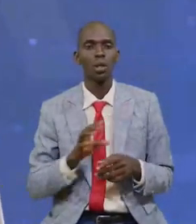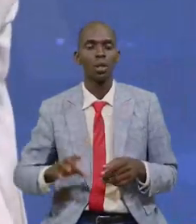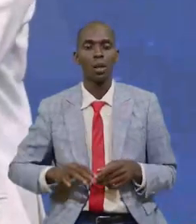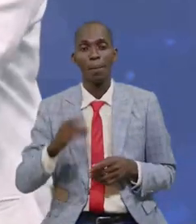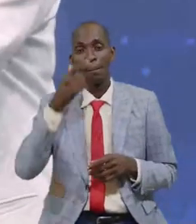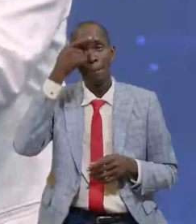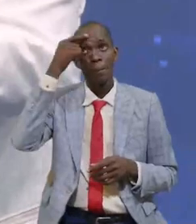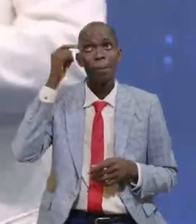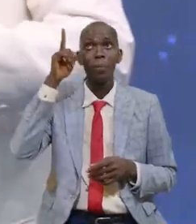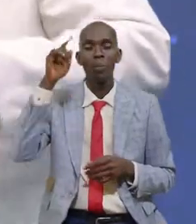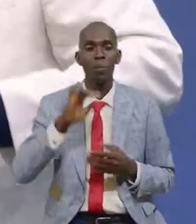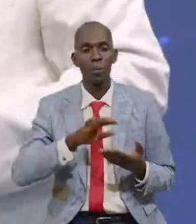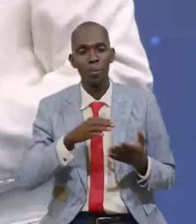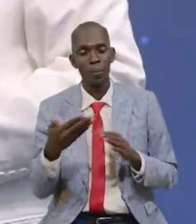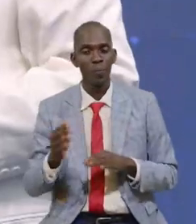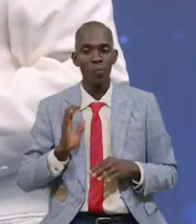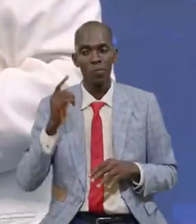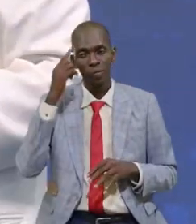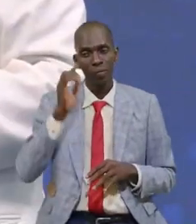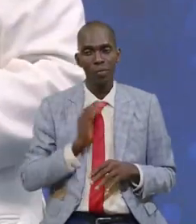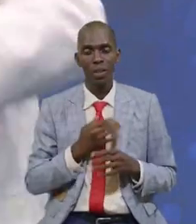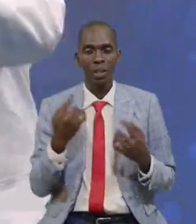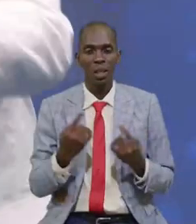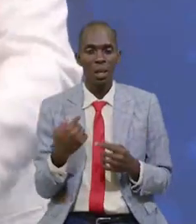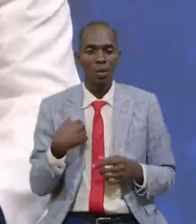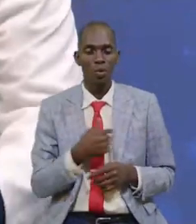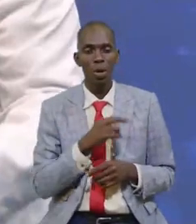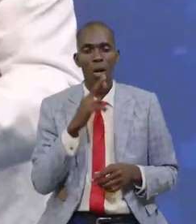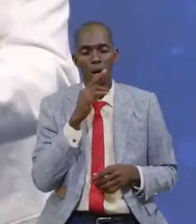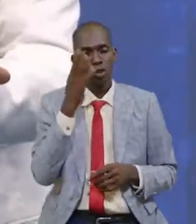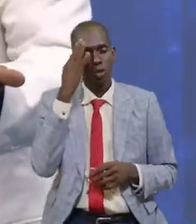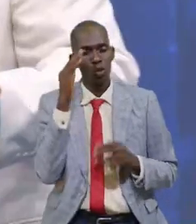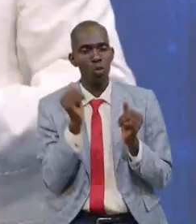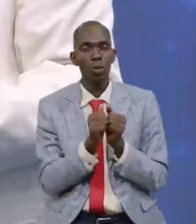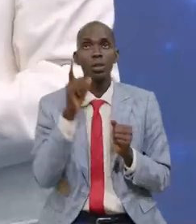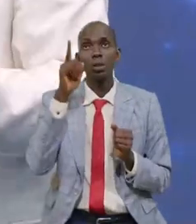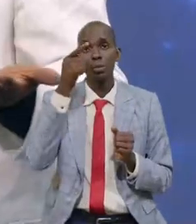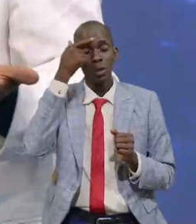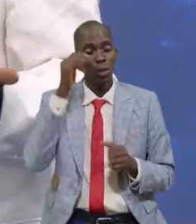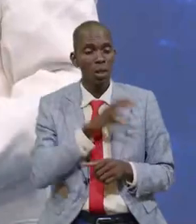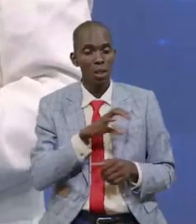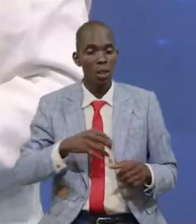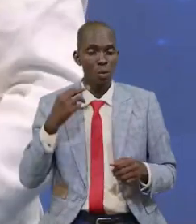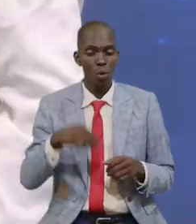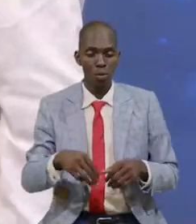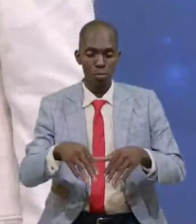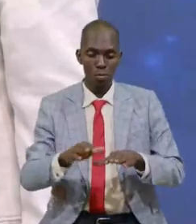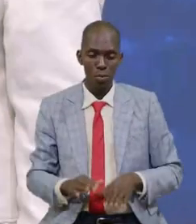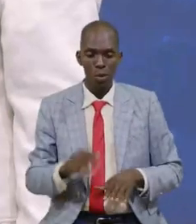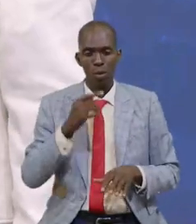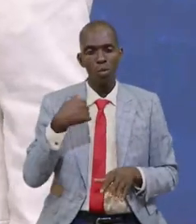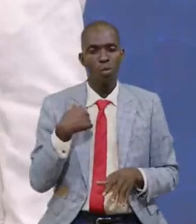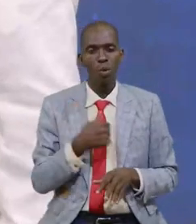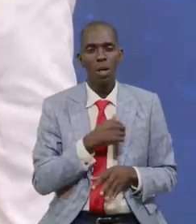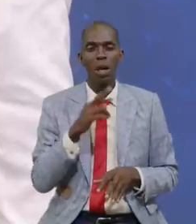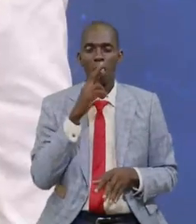parce qu'il est mort pour nos péchés et nous sommes identifiés avec lui. Parce qu'il était enseveli, nous identifions avec